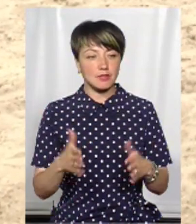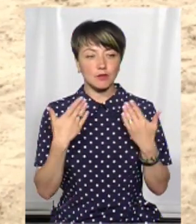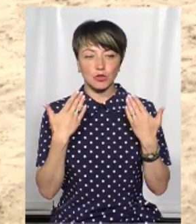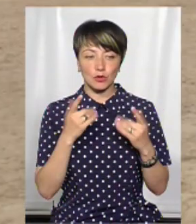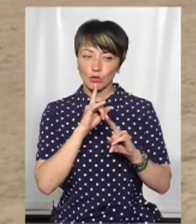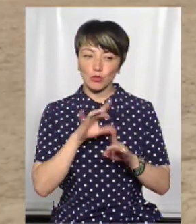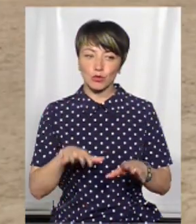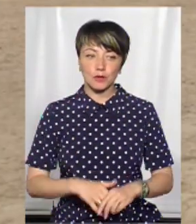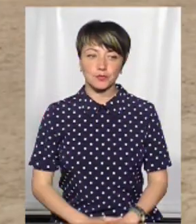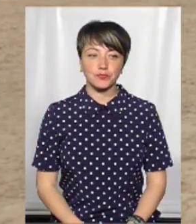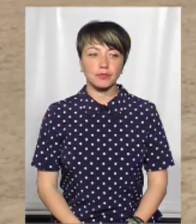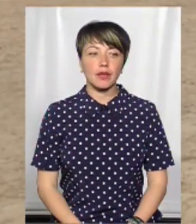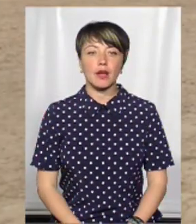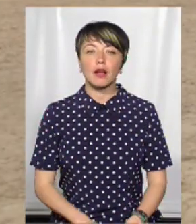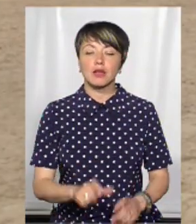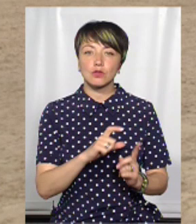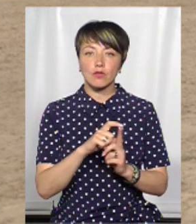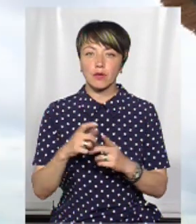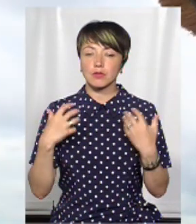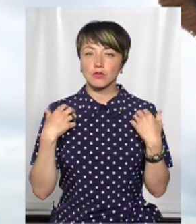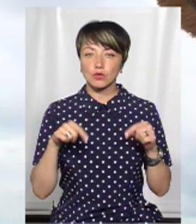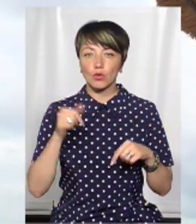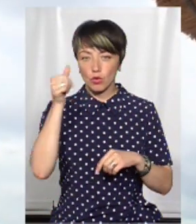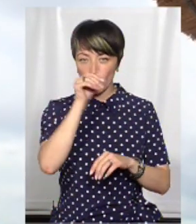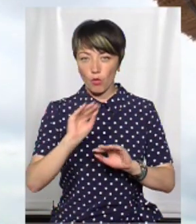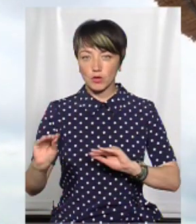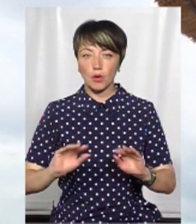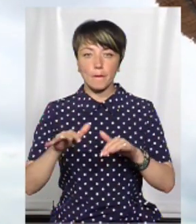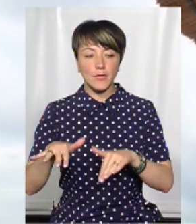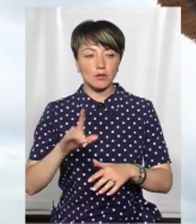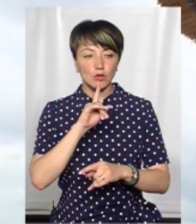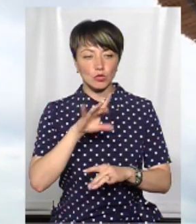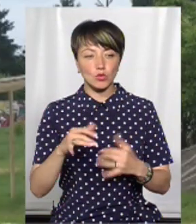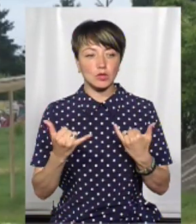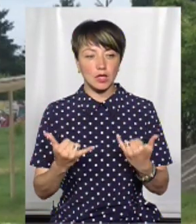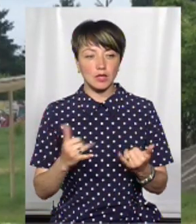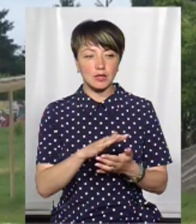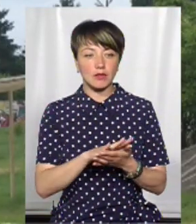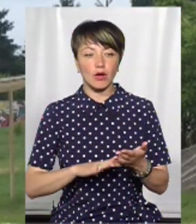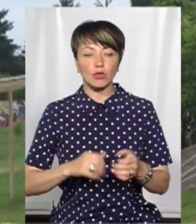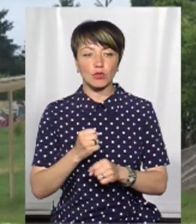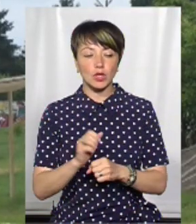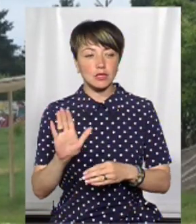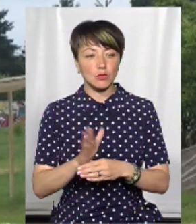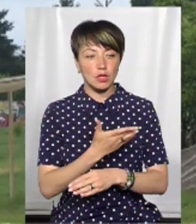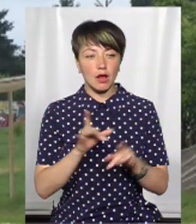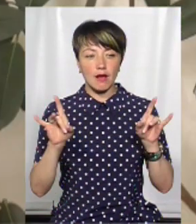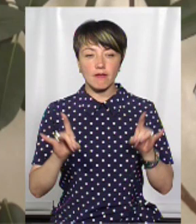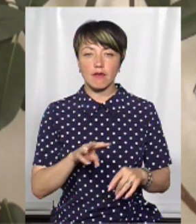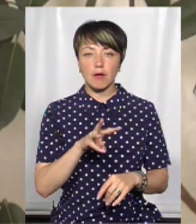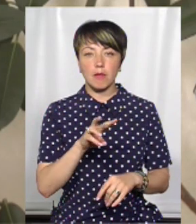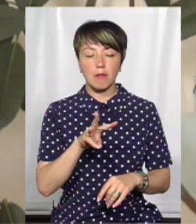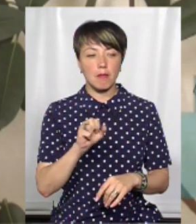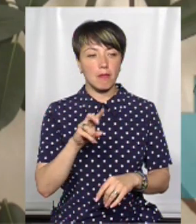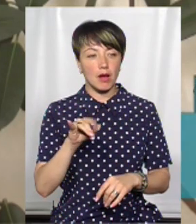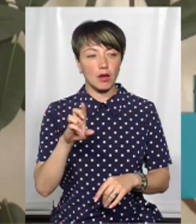для відпочинку. За словами Василя Новачка, цього року облаштовувати пляж не будуть. Наразі тут тривають роботи з демонтажу кафе «Малібу».